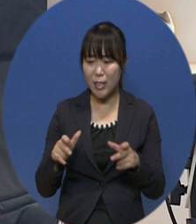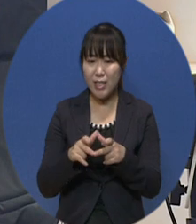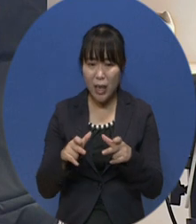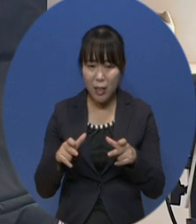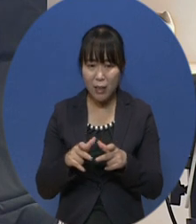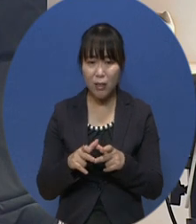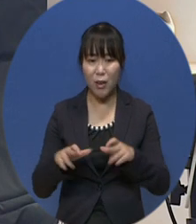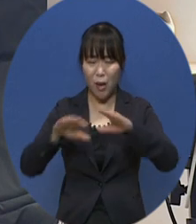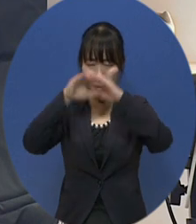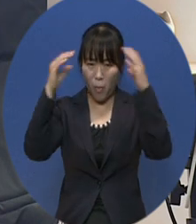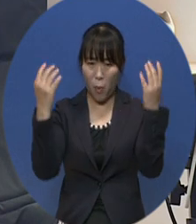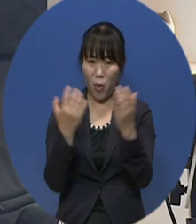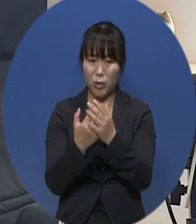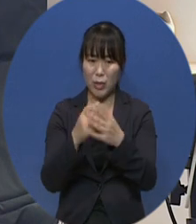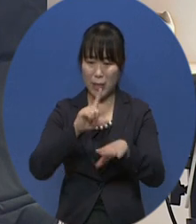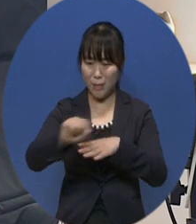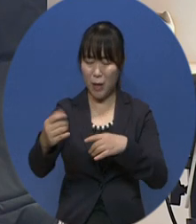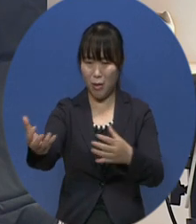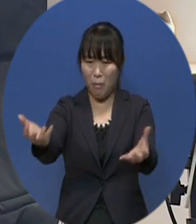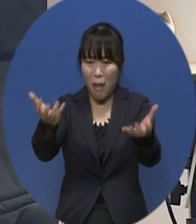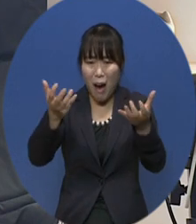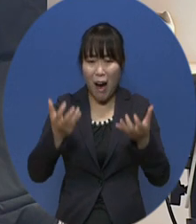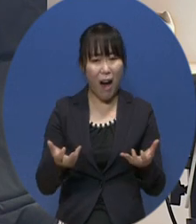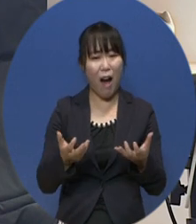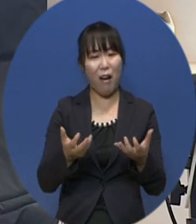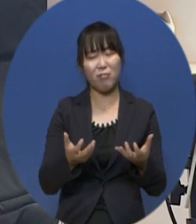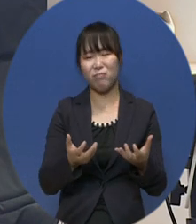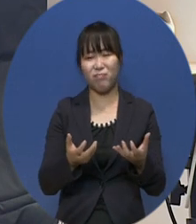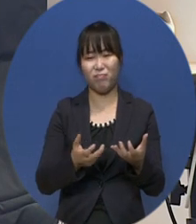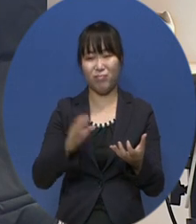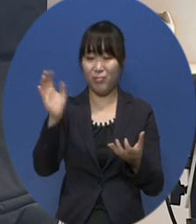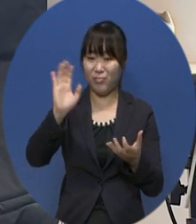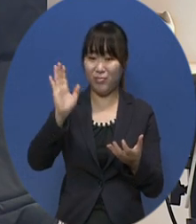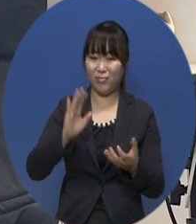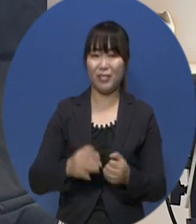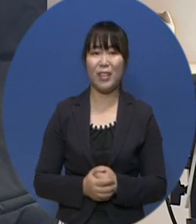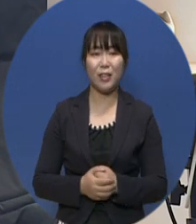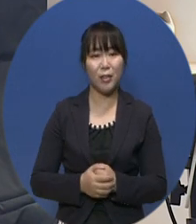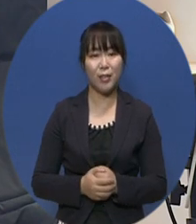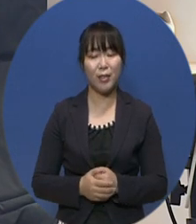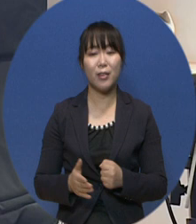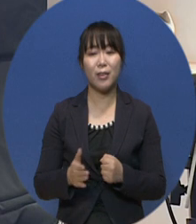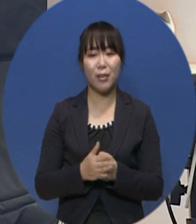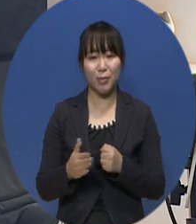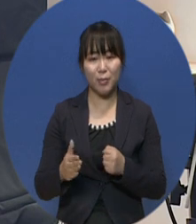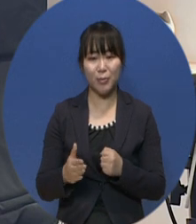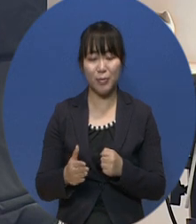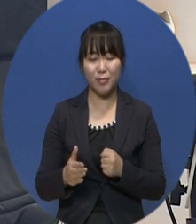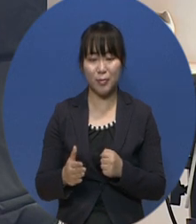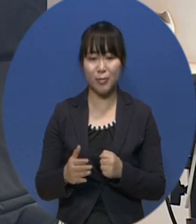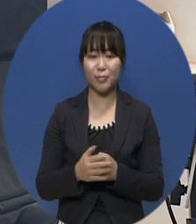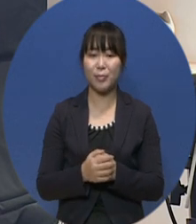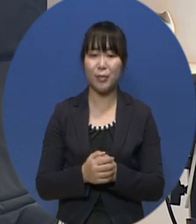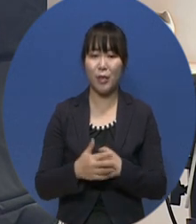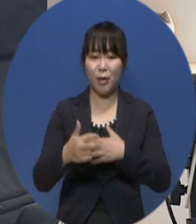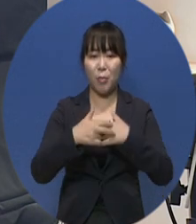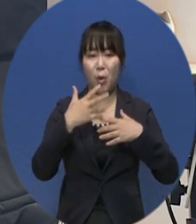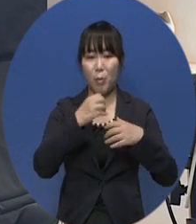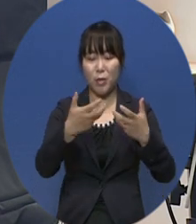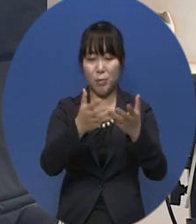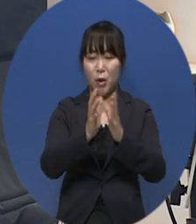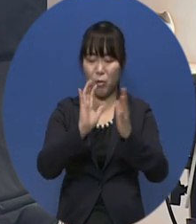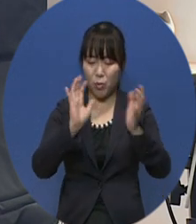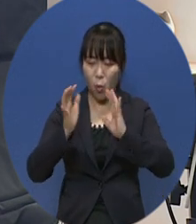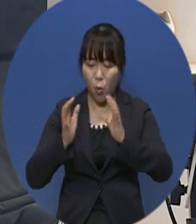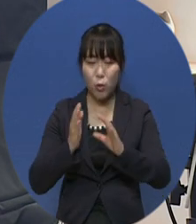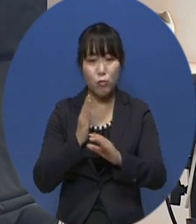장애인분들이 다 여기로 그럼 지방에서 올라오라면 그렇죠. 그거는 아니잖아요. 그래서 네. 어떻게 지금 보건복지부하고 저희가 논의가